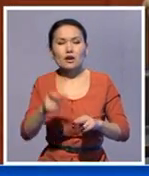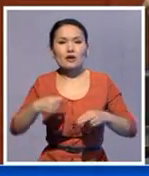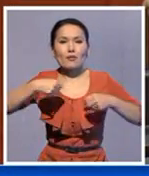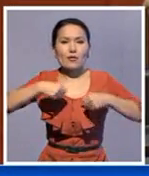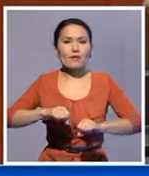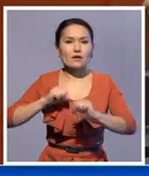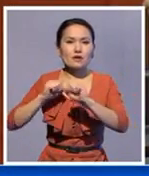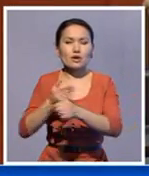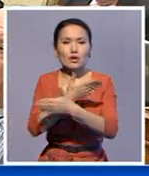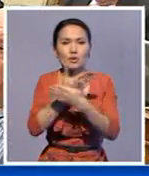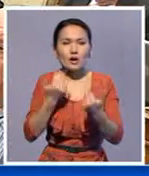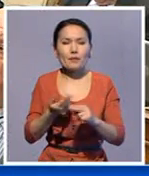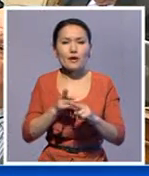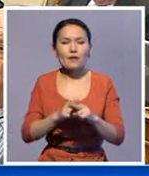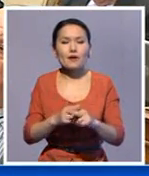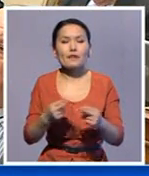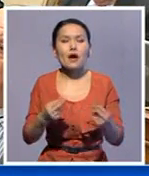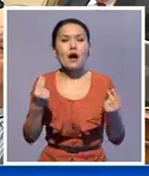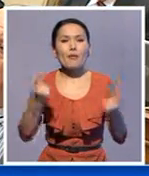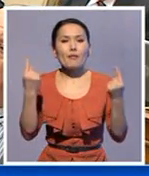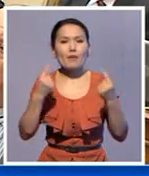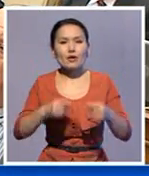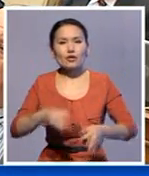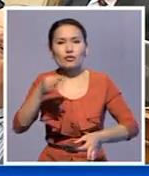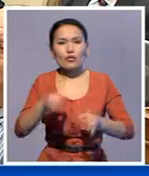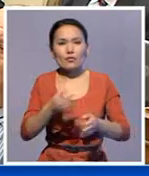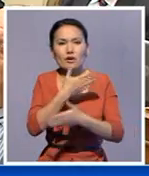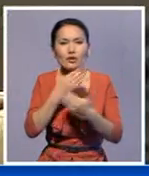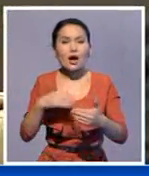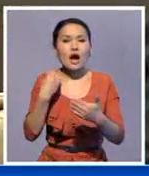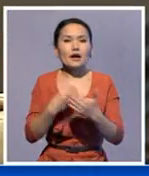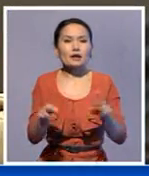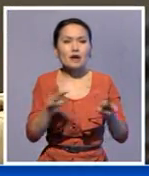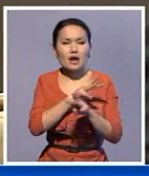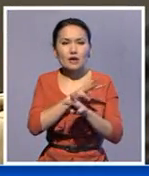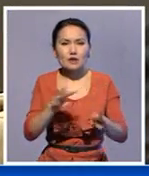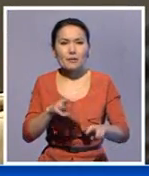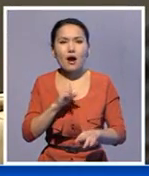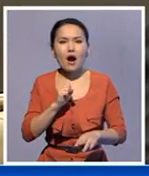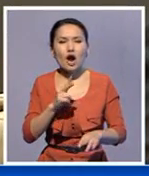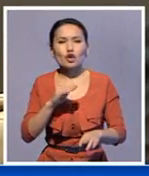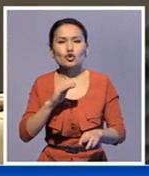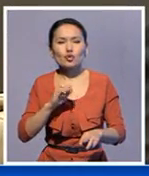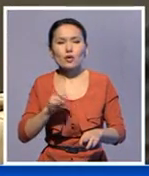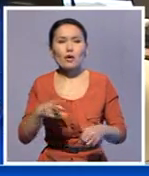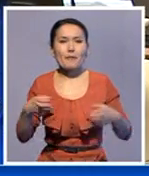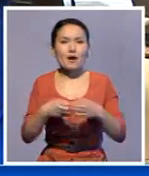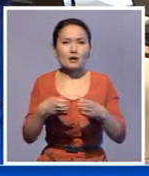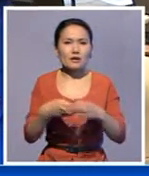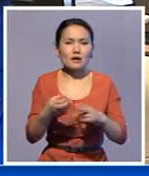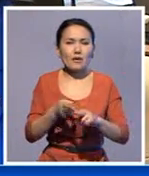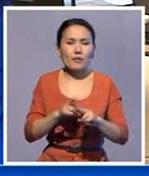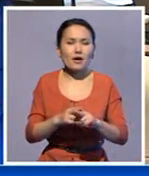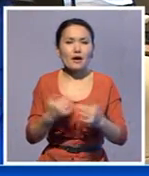олардың кәсібін банкрот деп тану туралы норма жоқ. Заңды дайындаушы Қаржы министрлігіне Ақ жол партиясы бірнеше рет ұсыныс айтқанымен тиісті